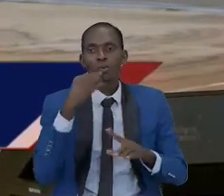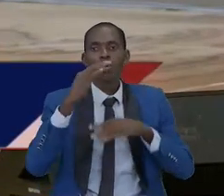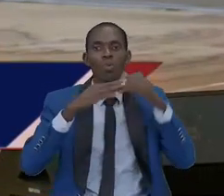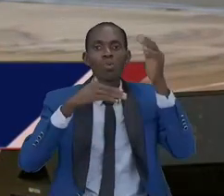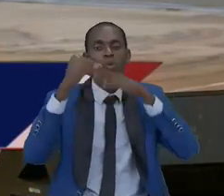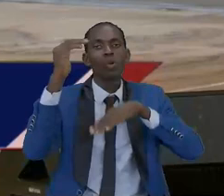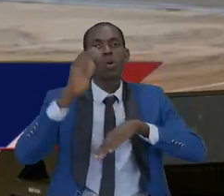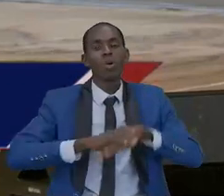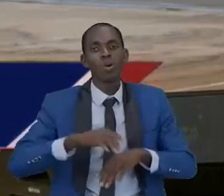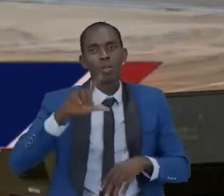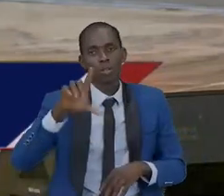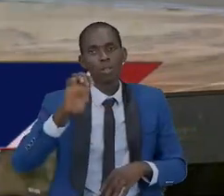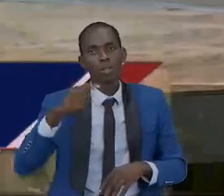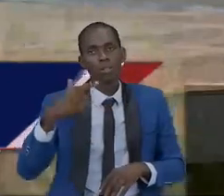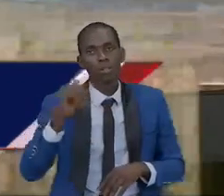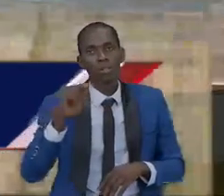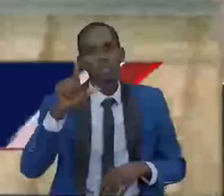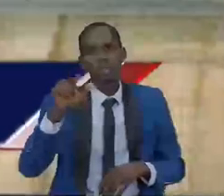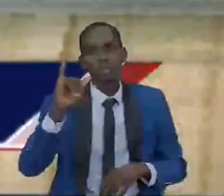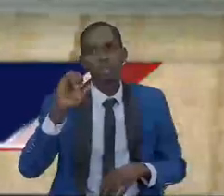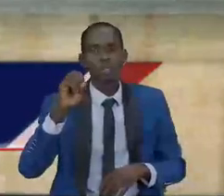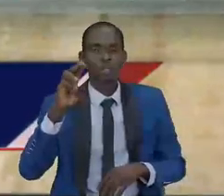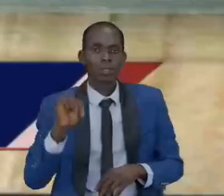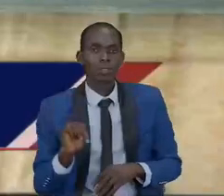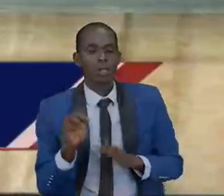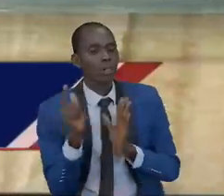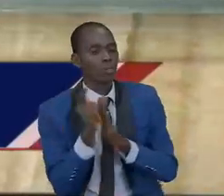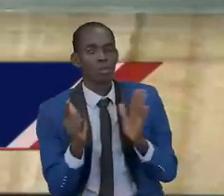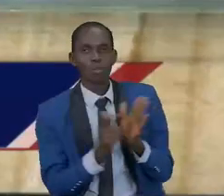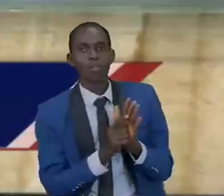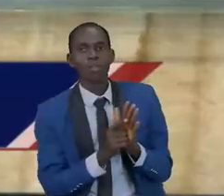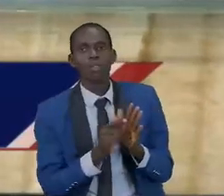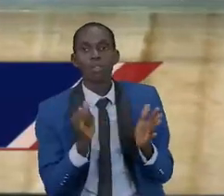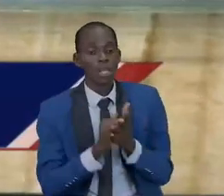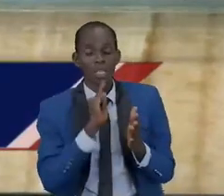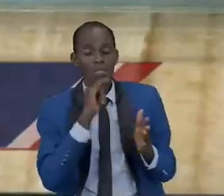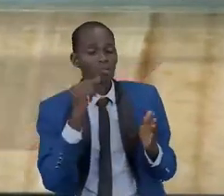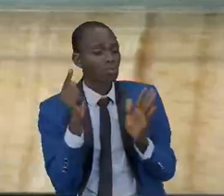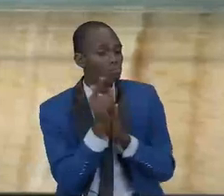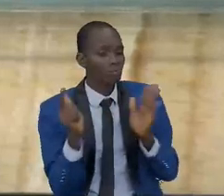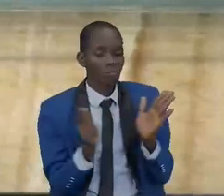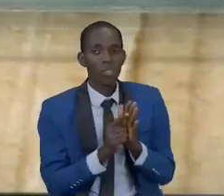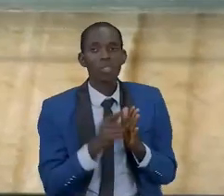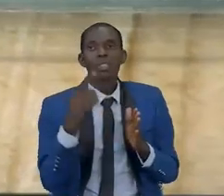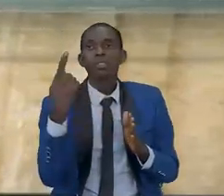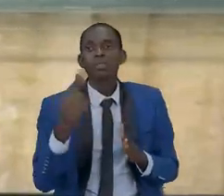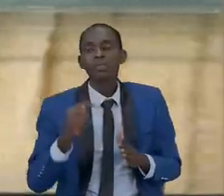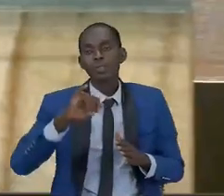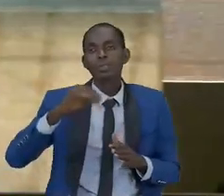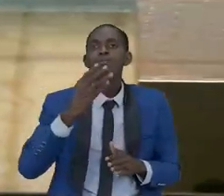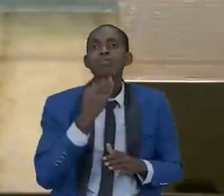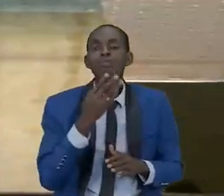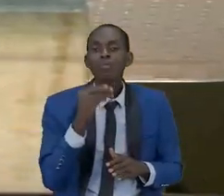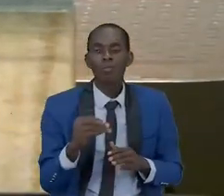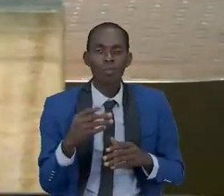inconstant bâtissant sur le légalisme le légalisme la loi Isaïe de la loi le système de